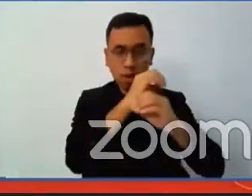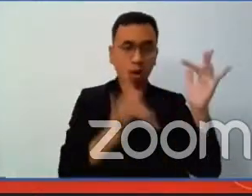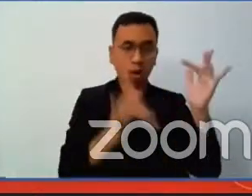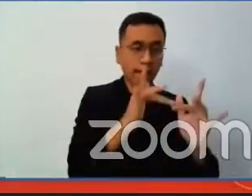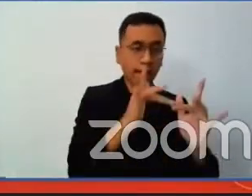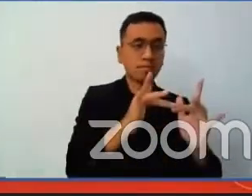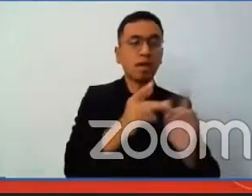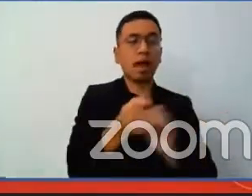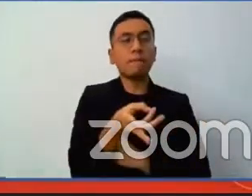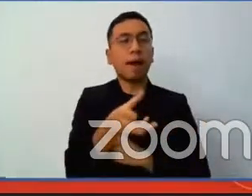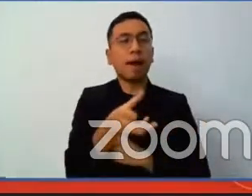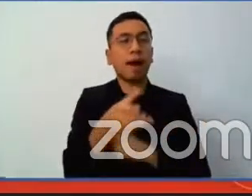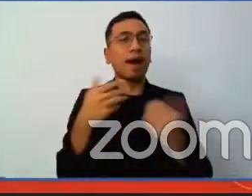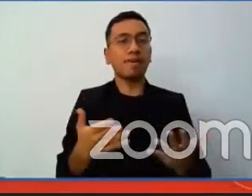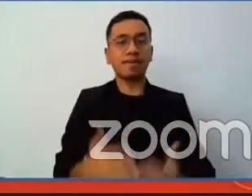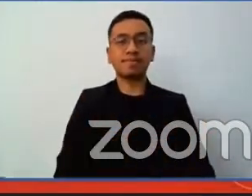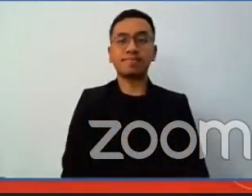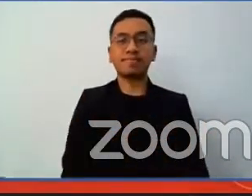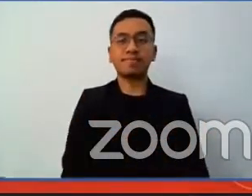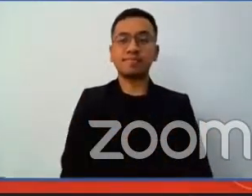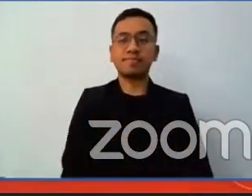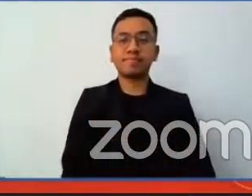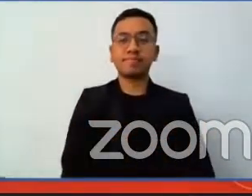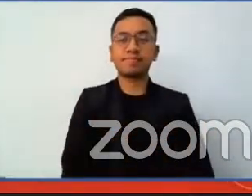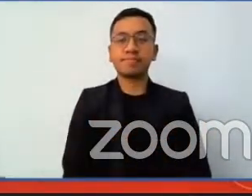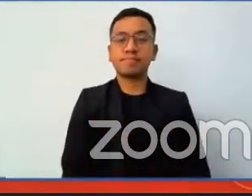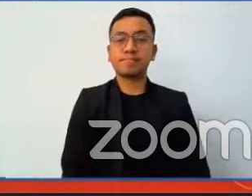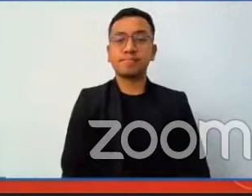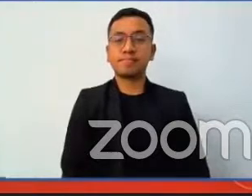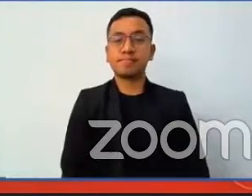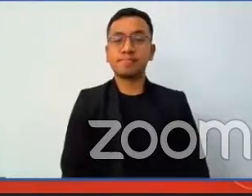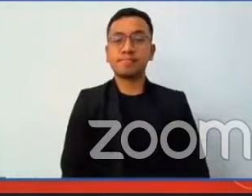ini. Jadi ini merupakan salah satu